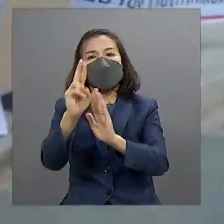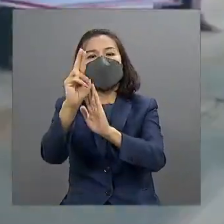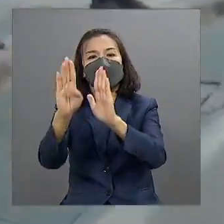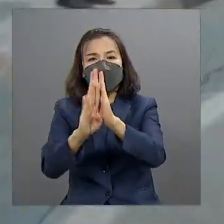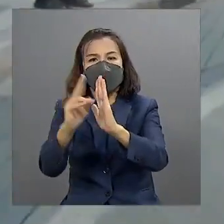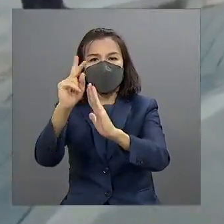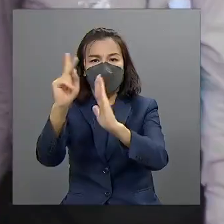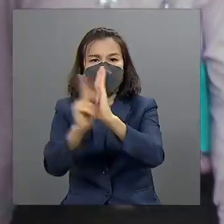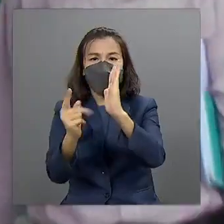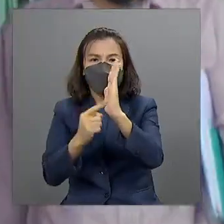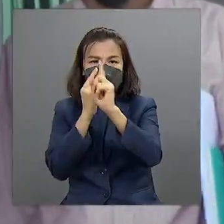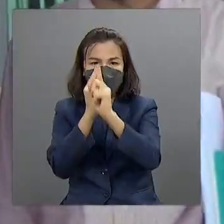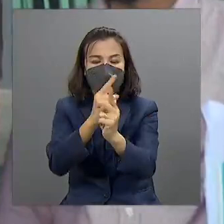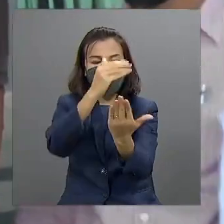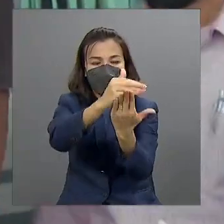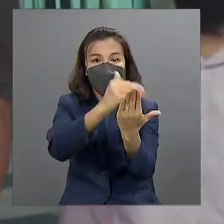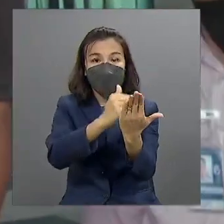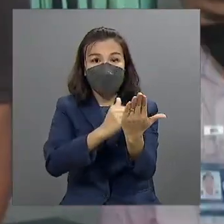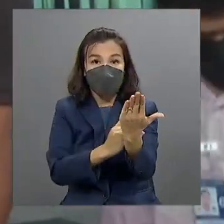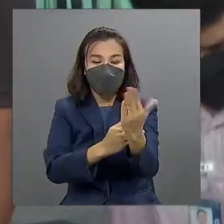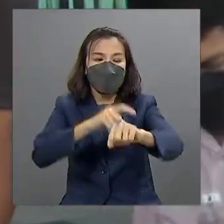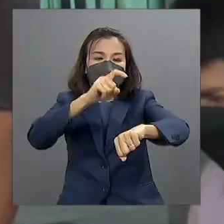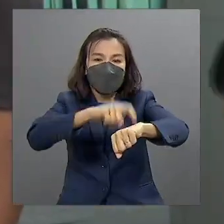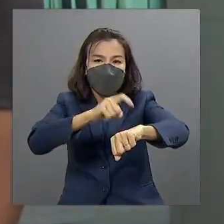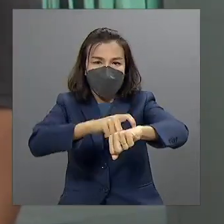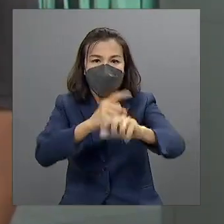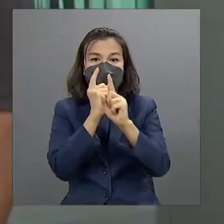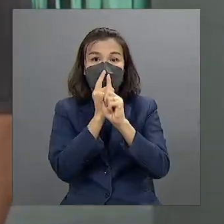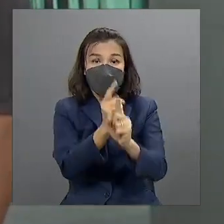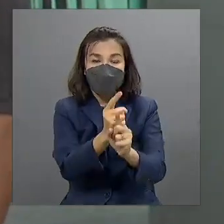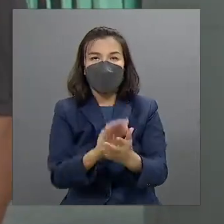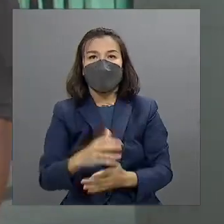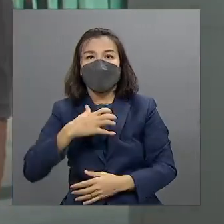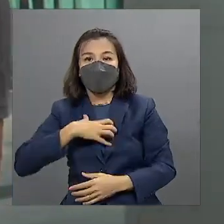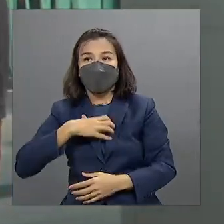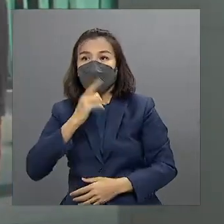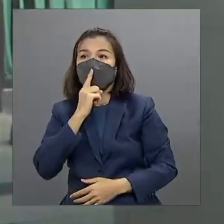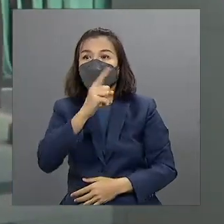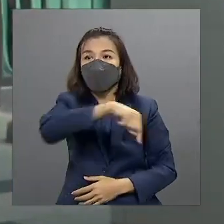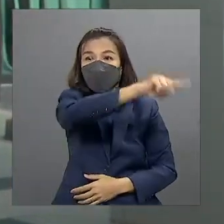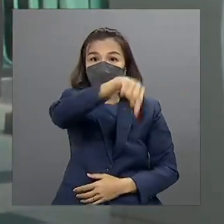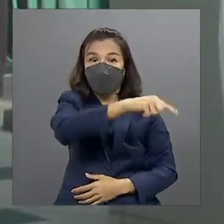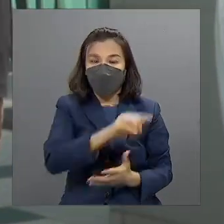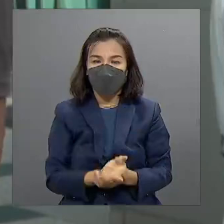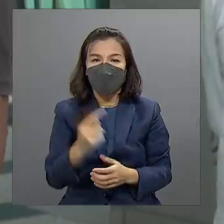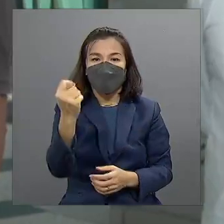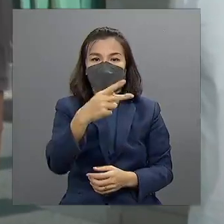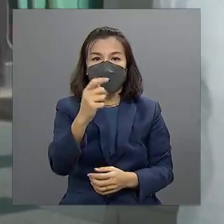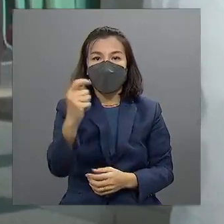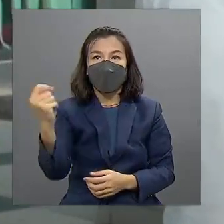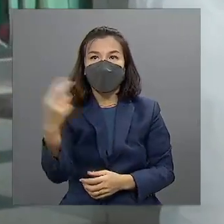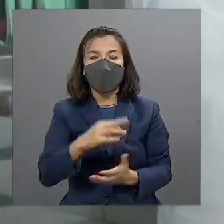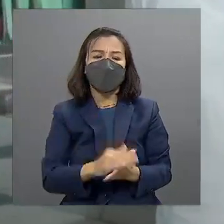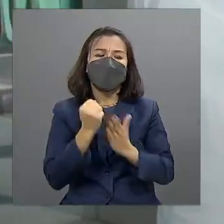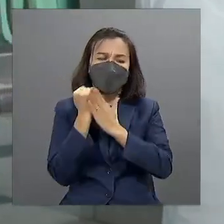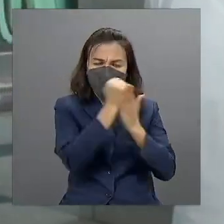canly wish to use for sideน่นอน